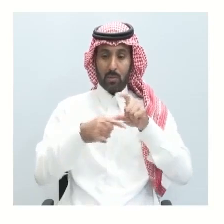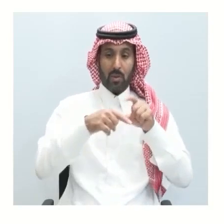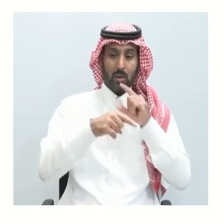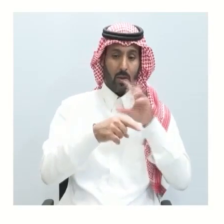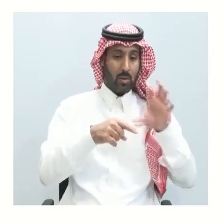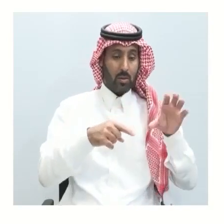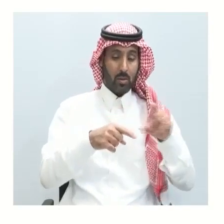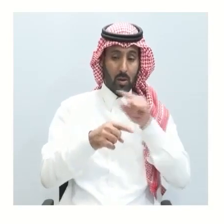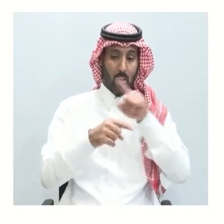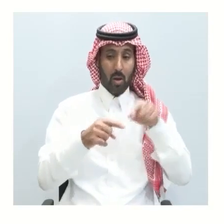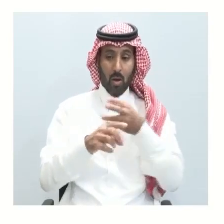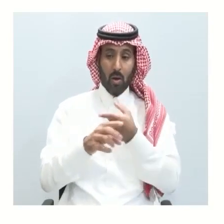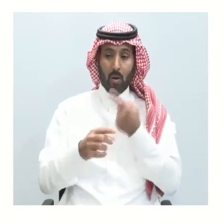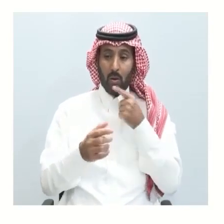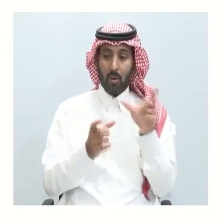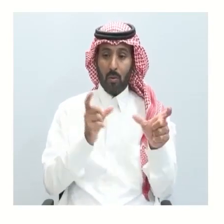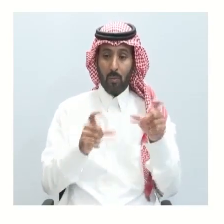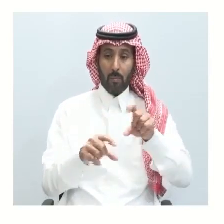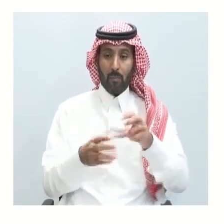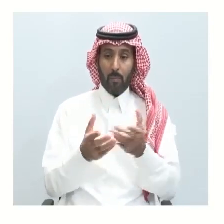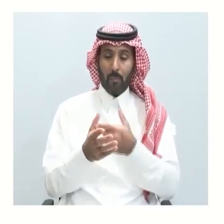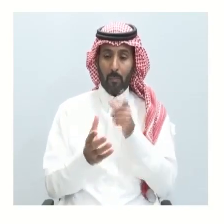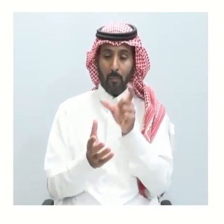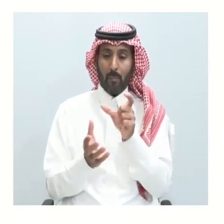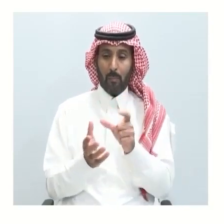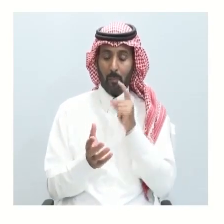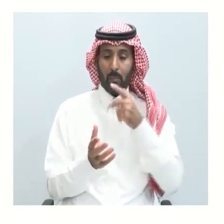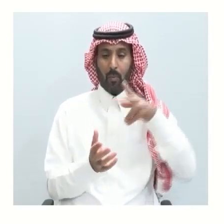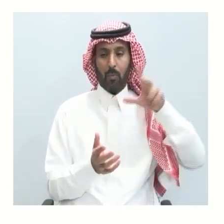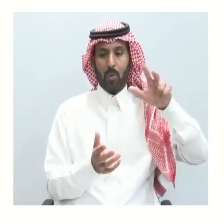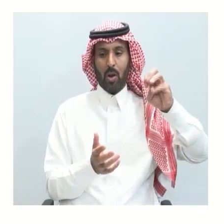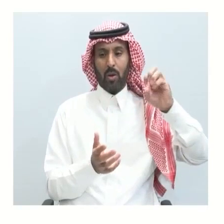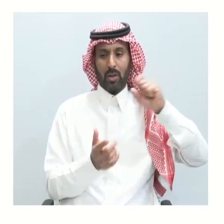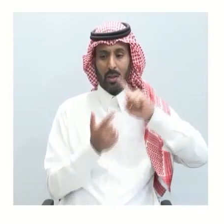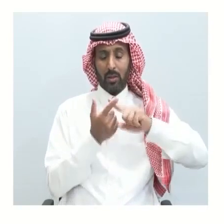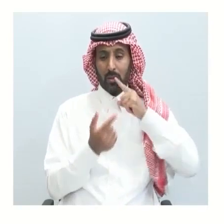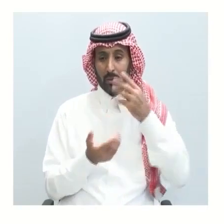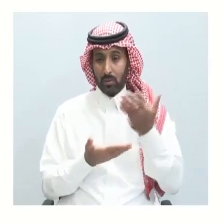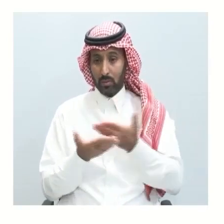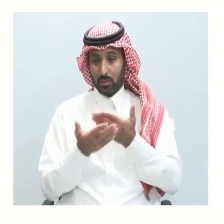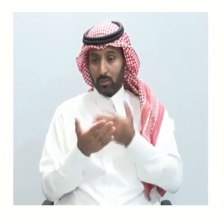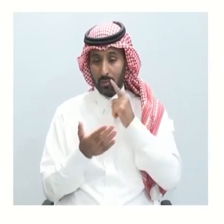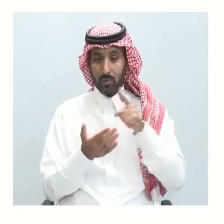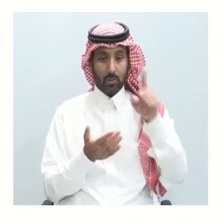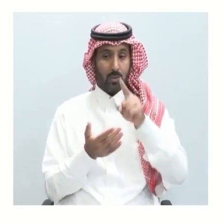المولارية للنواتج إلى تراكيز المولارية للمتفاعلات. وهذا لو قال لك السؤال